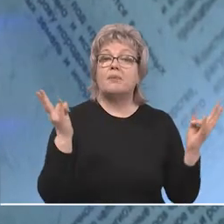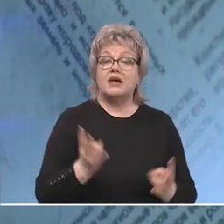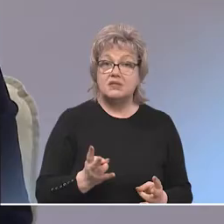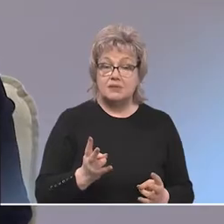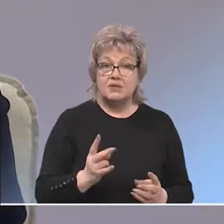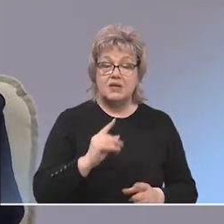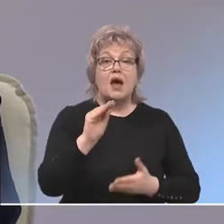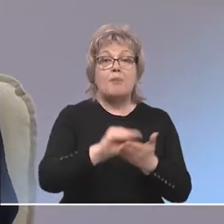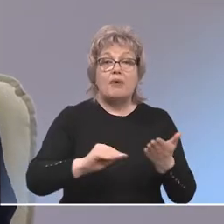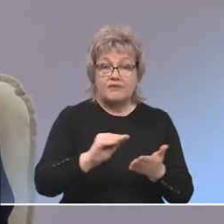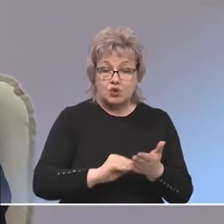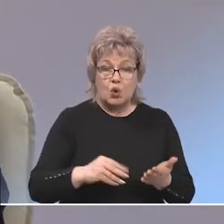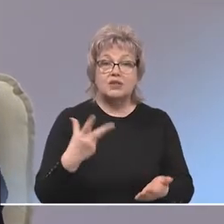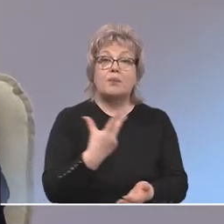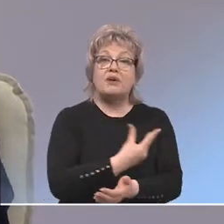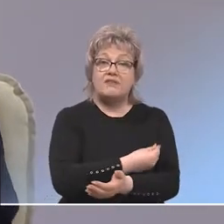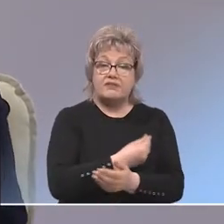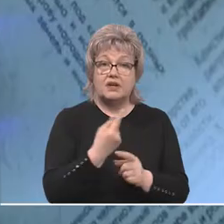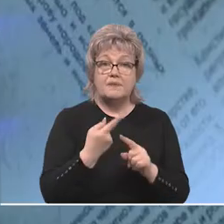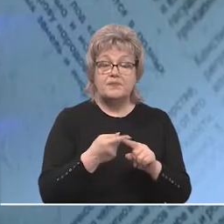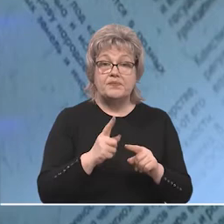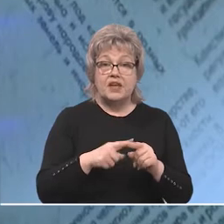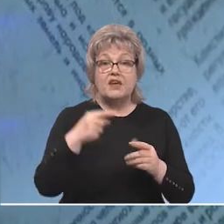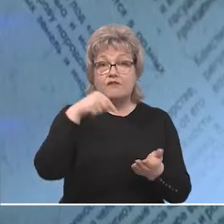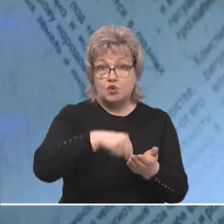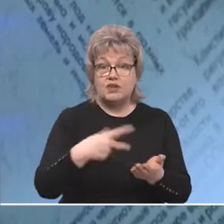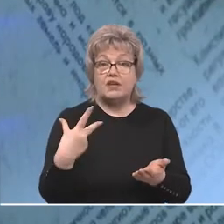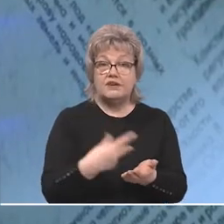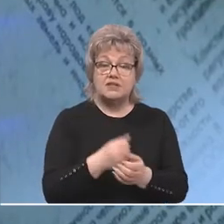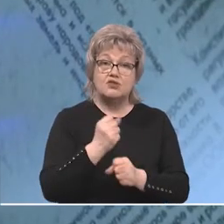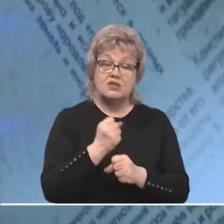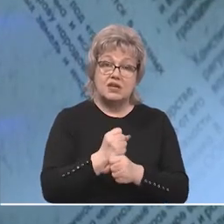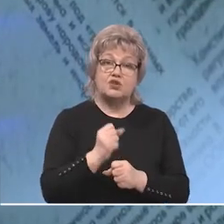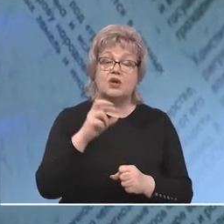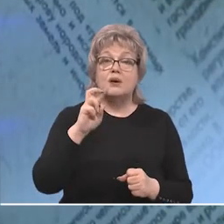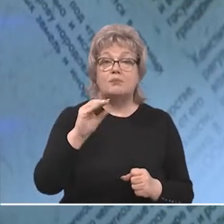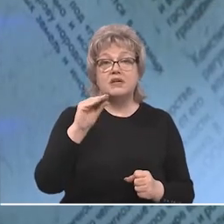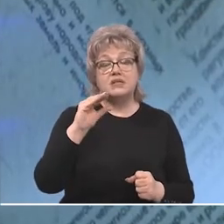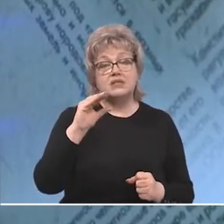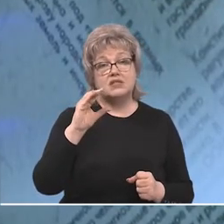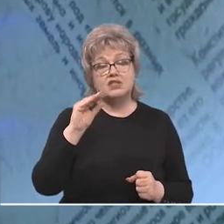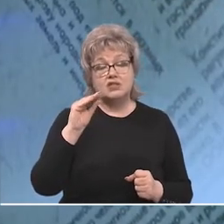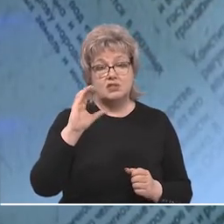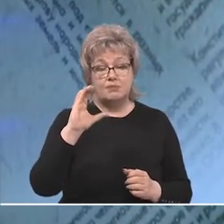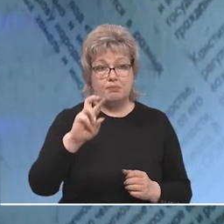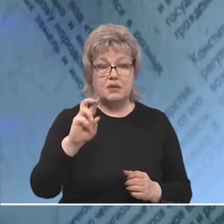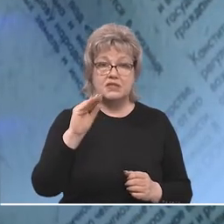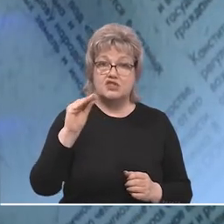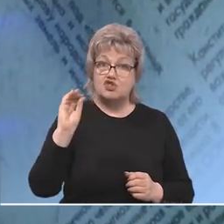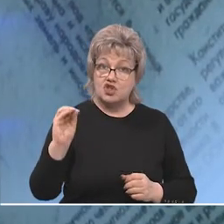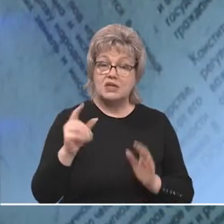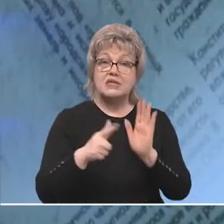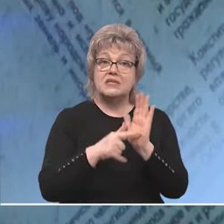необходимость повторных прививок. Mm-hmm. И вот ревакцинацию, опять-таки, проводят вакцины БЦЖ или БЦЖ-М в возрасте 7 лет.